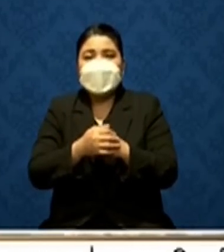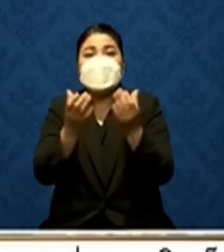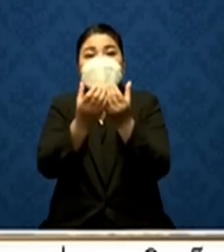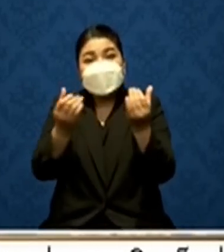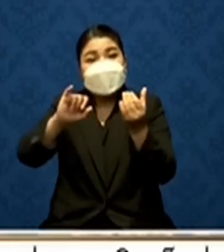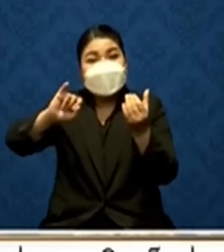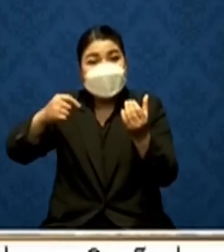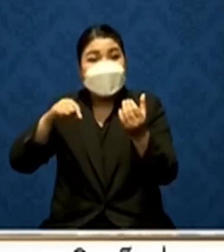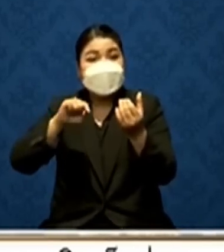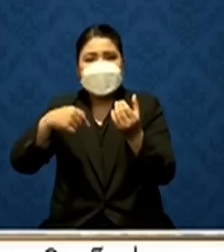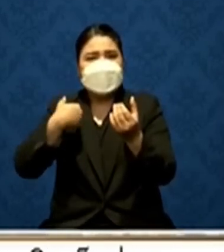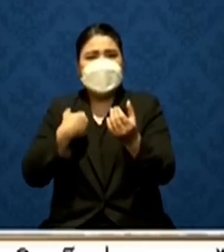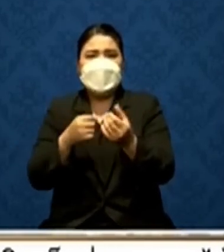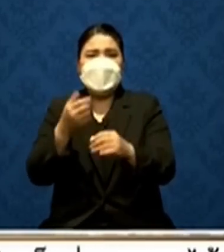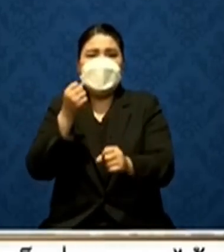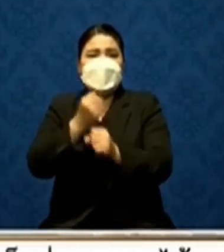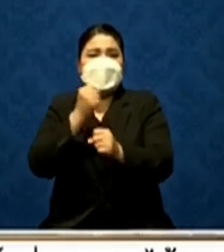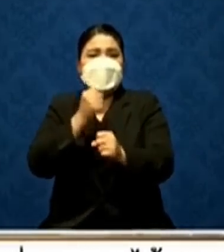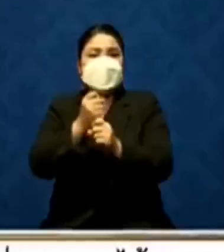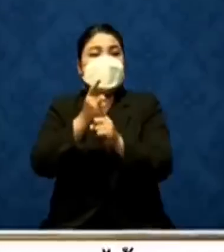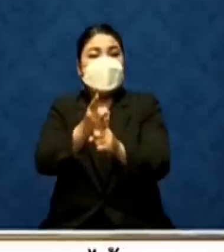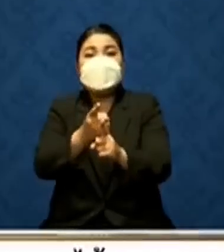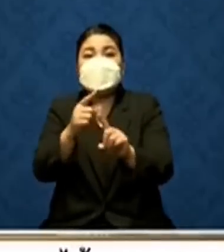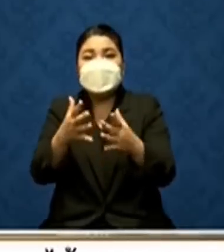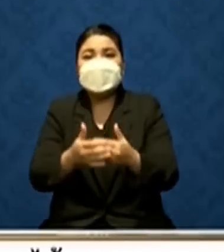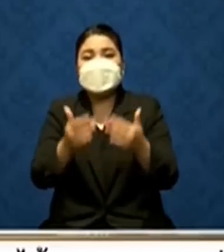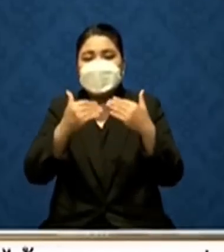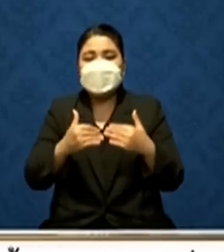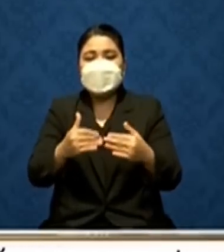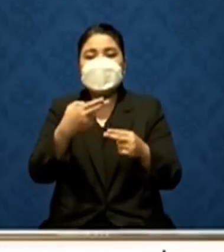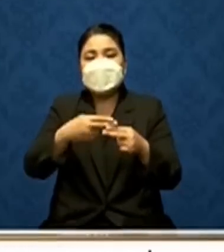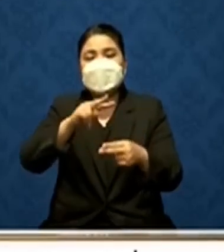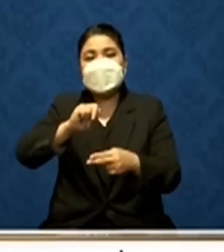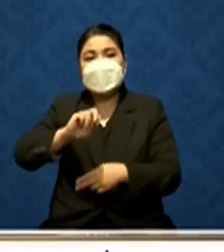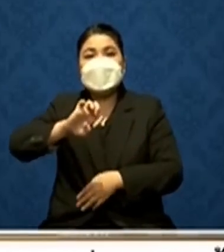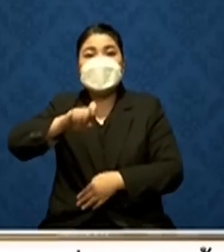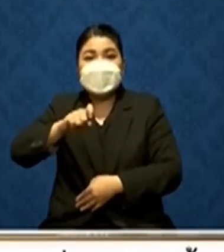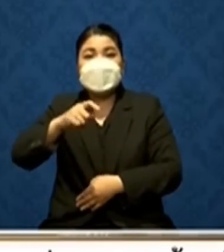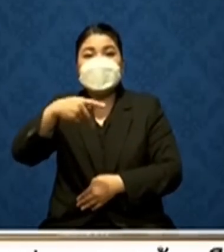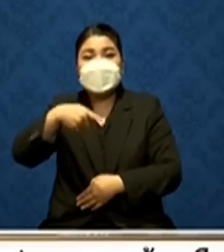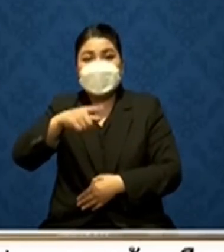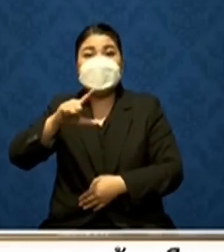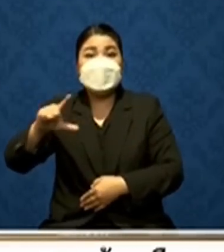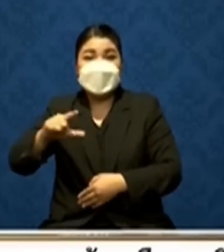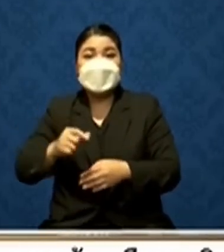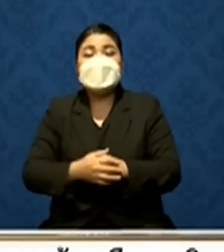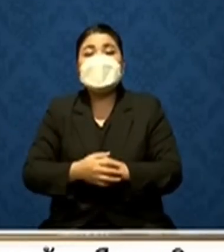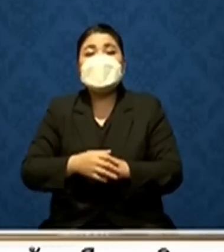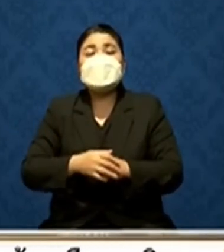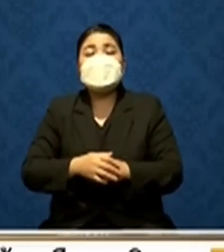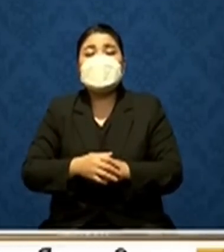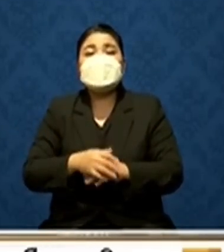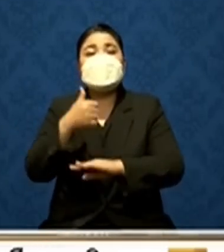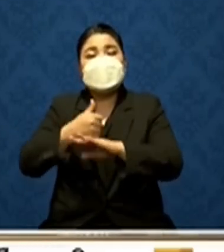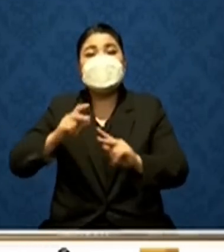ฐานที่กดลบครับเพราะถูกตีคนต่อไป1นายนิพนธ์บุญญามณีรัตน์ทุมดีช่วยว่าการ